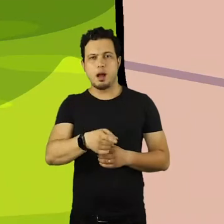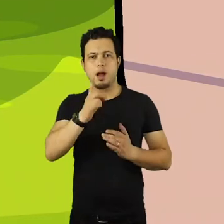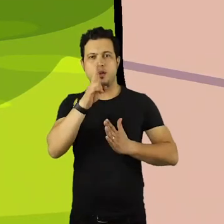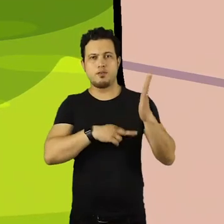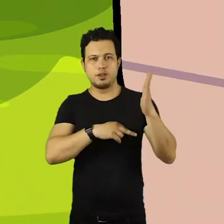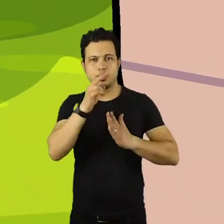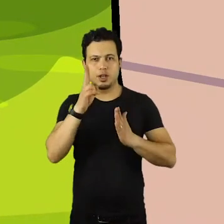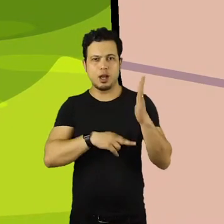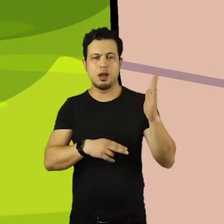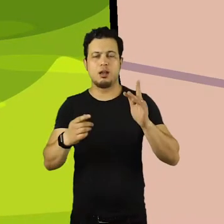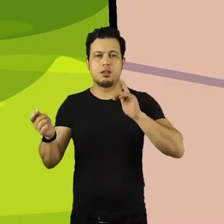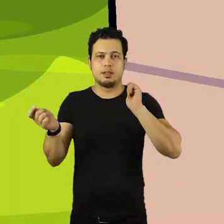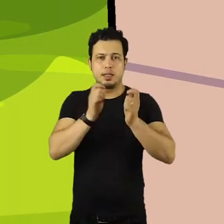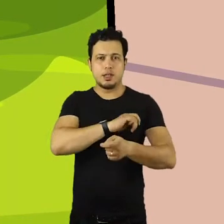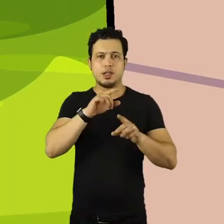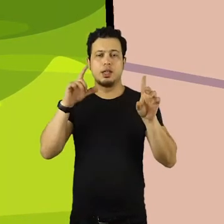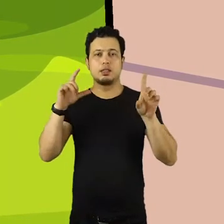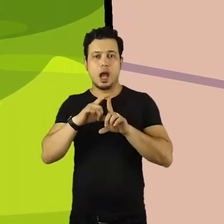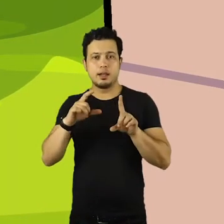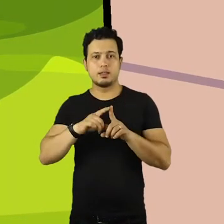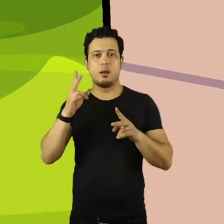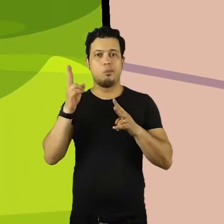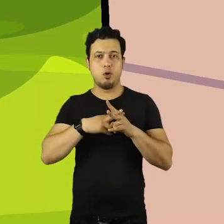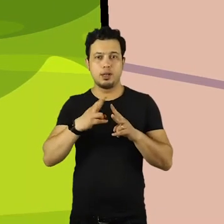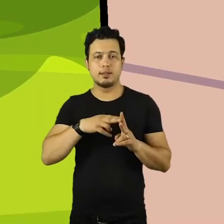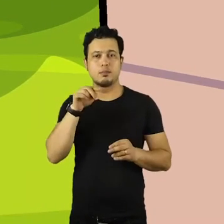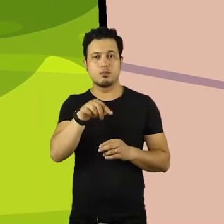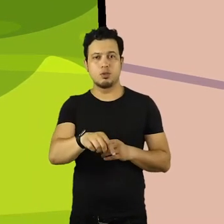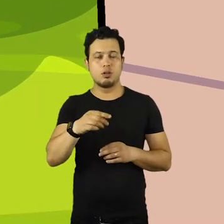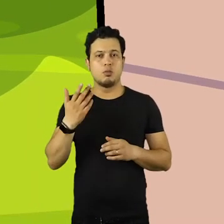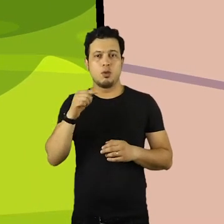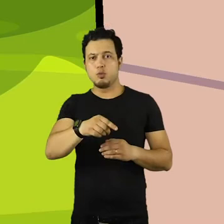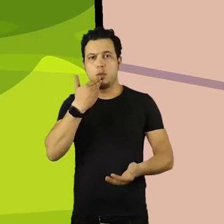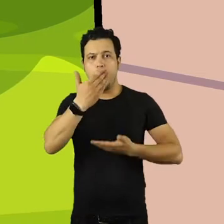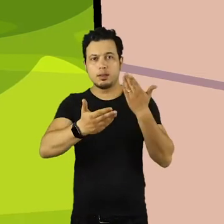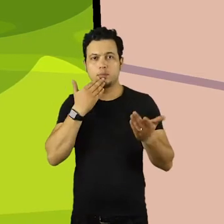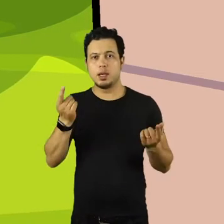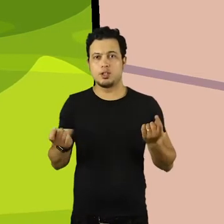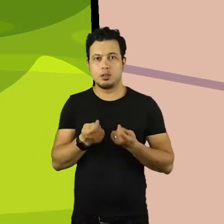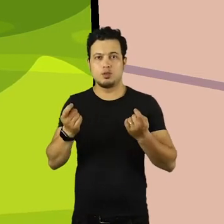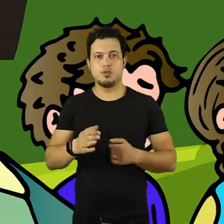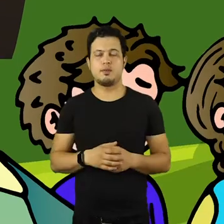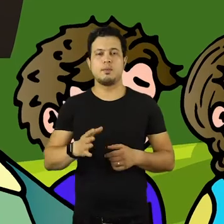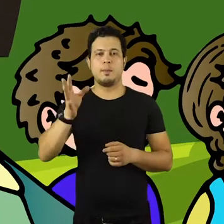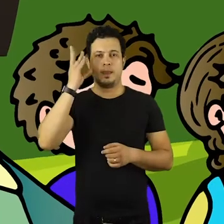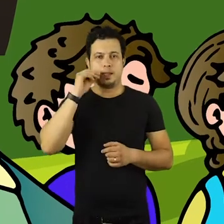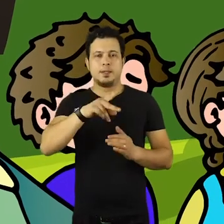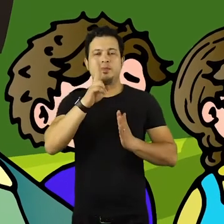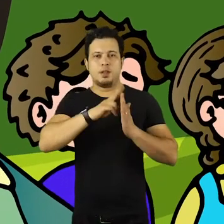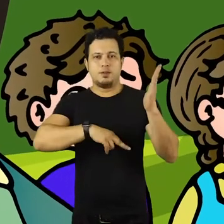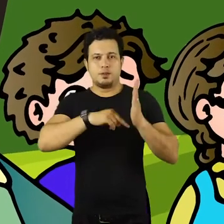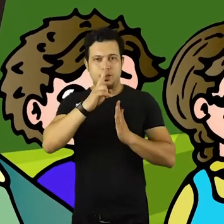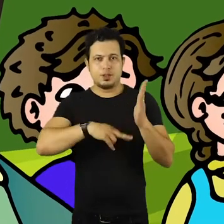Acaba fırça değişti. Dinosopolis'in sihirli renkleri derken bunu mu kastediyordu?